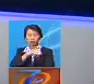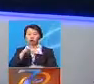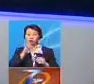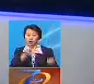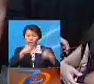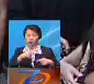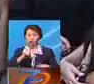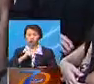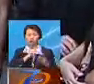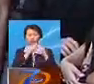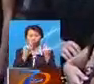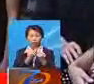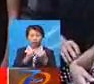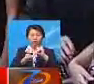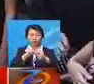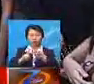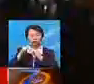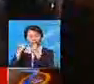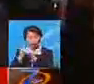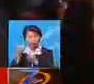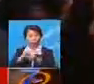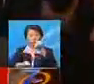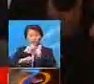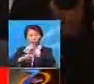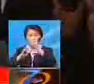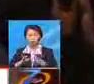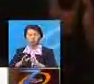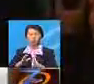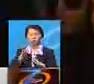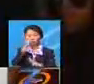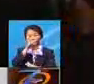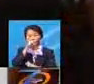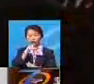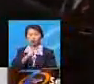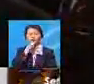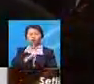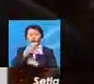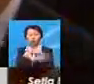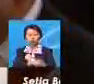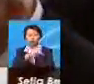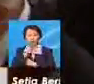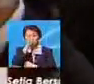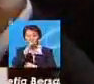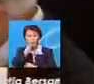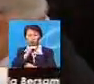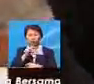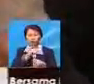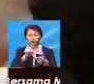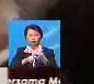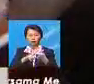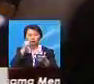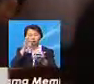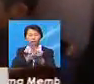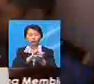hadir, ahli keluarga mendiang, rakan sepasukan serta penyokong skuad Hang Tuah. Yang di-Pertua Negeri Melaka, Tun Muhammad Khalil Yaakob dan isteri